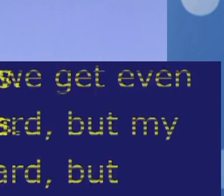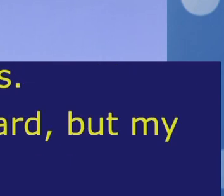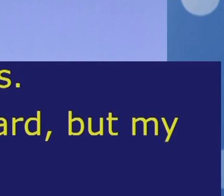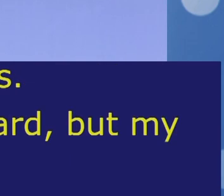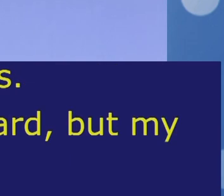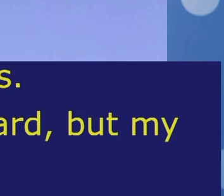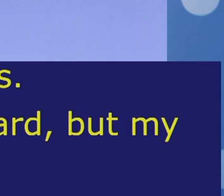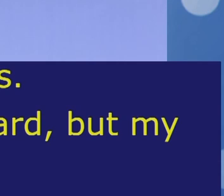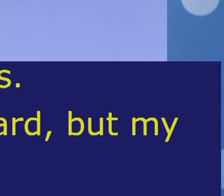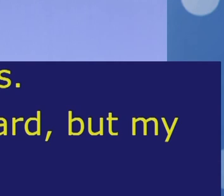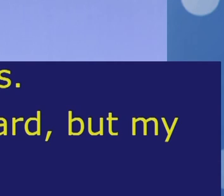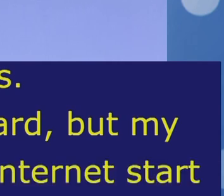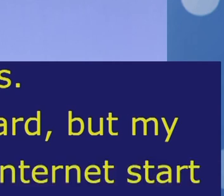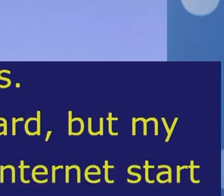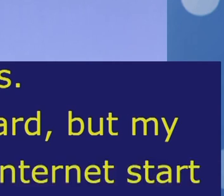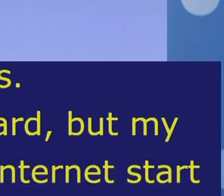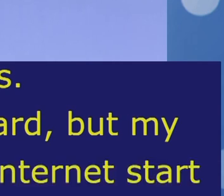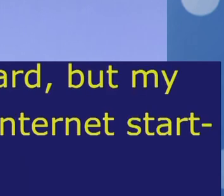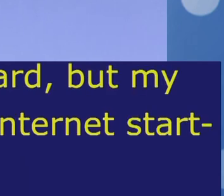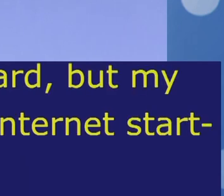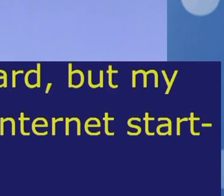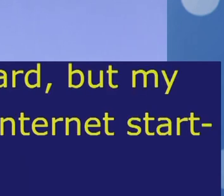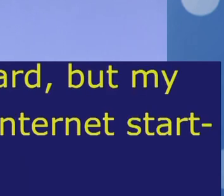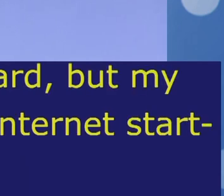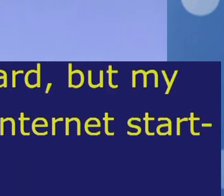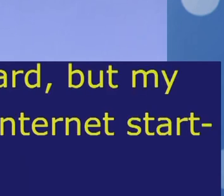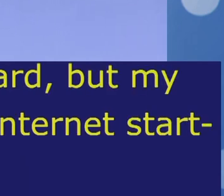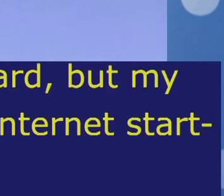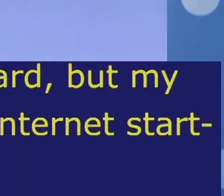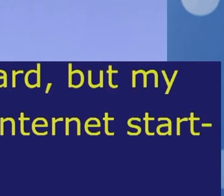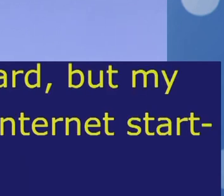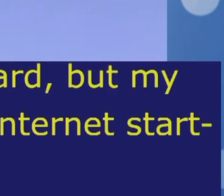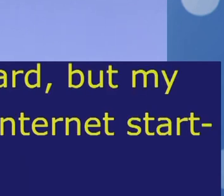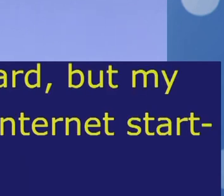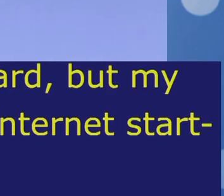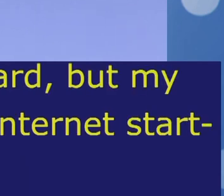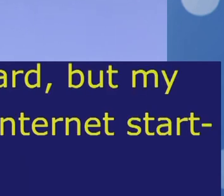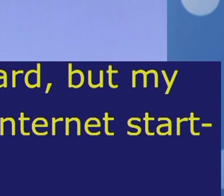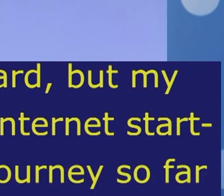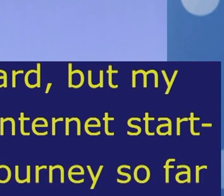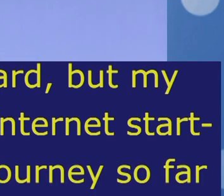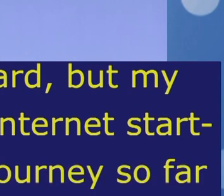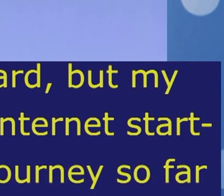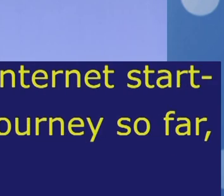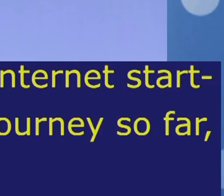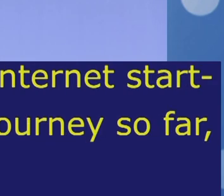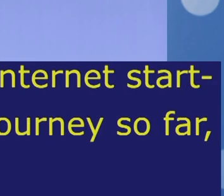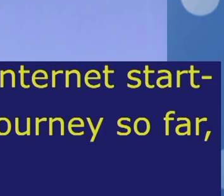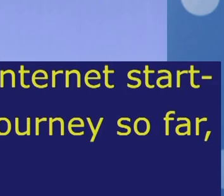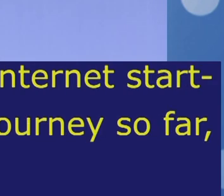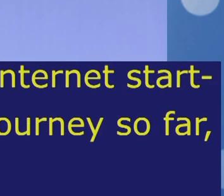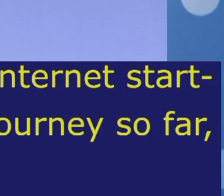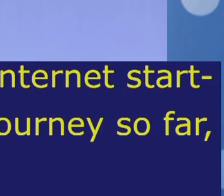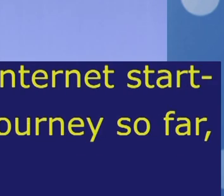代疯狂的生活的社会环境当中，我们在各个方面都已经联系，各个方